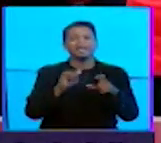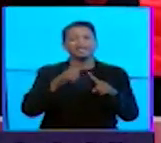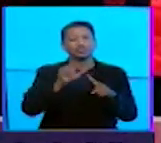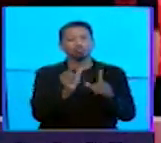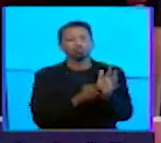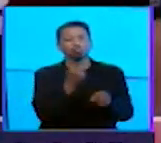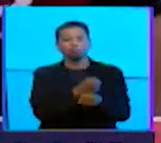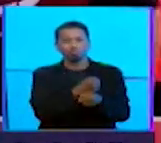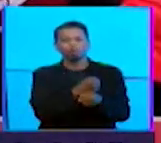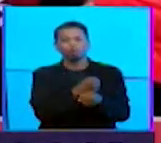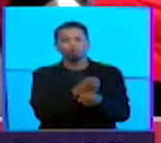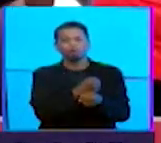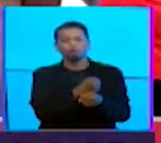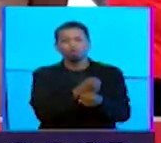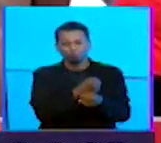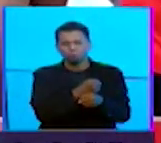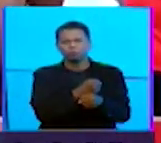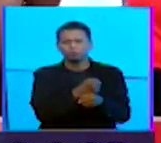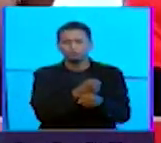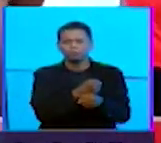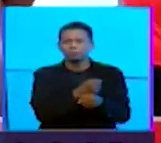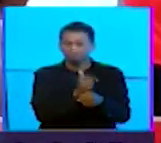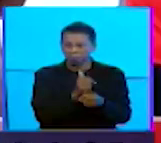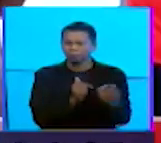Cukup menantang ya. Ya. Ombaknya